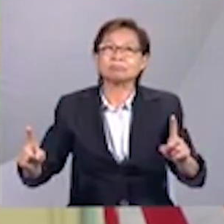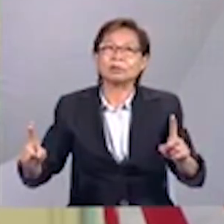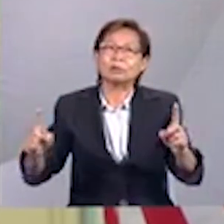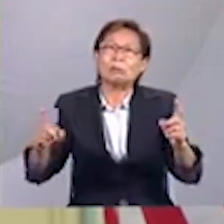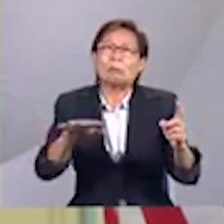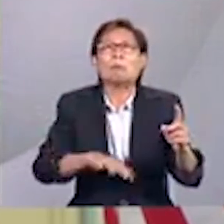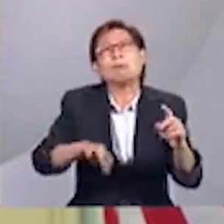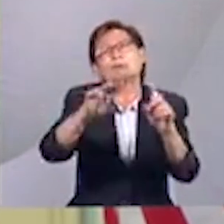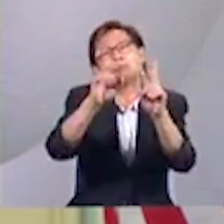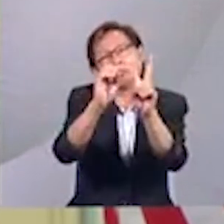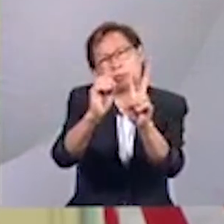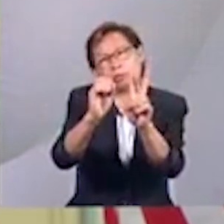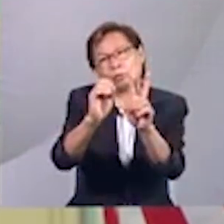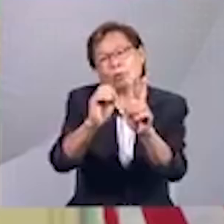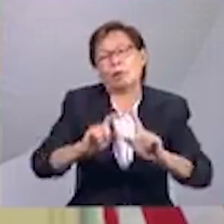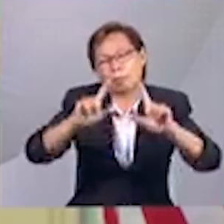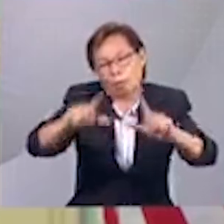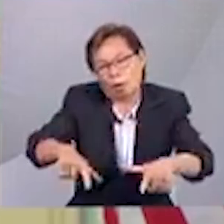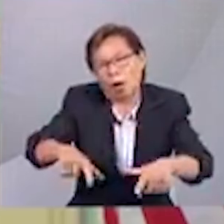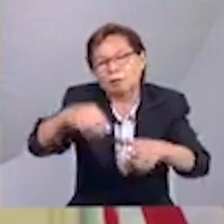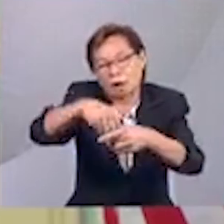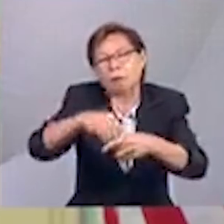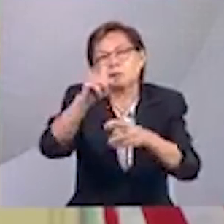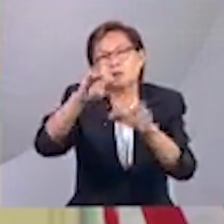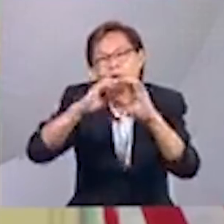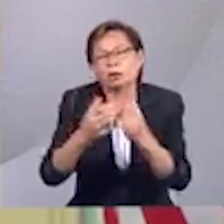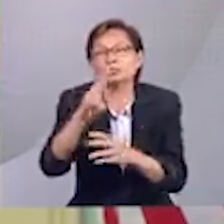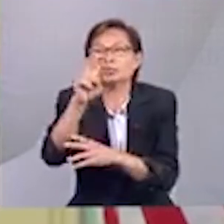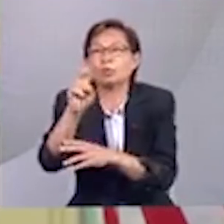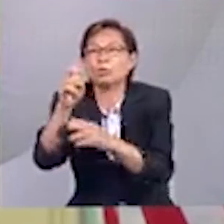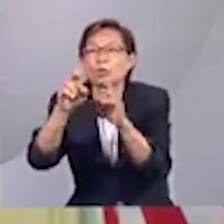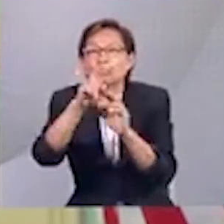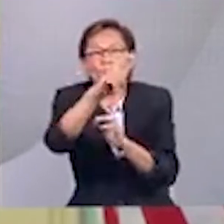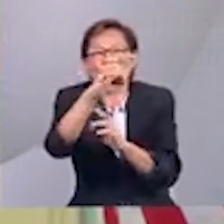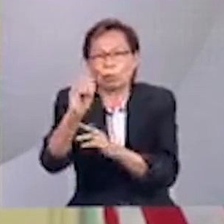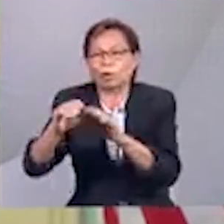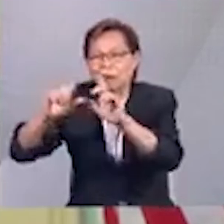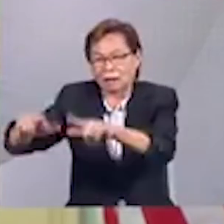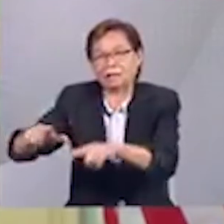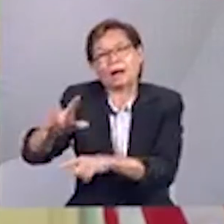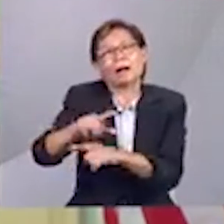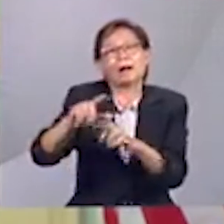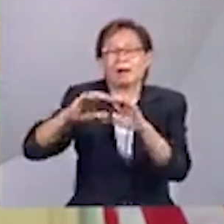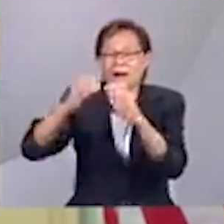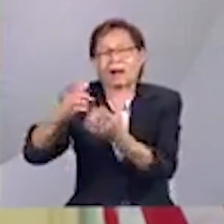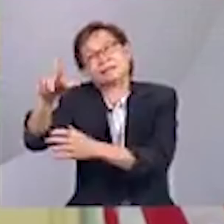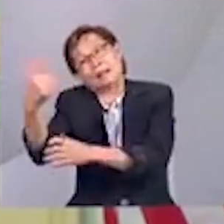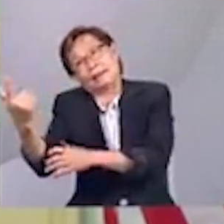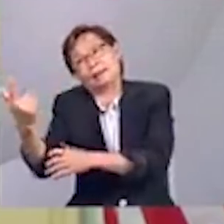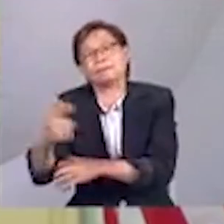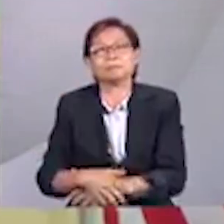cuma 20 orang pelajar boleh ditempatkan dalam satu kelas. 20 orang lagi akan ditempatkan dalam kelas yang